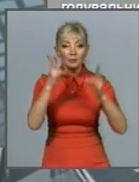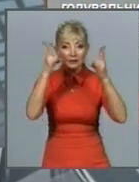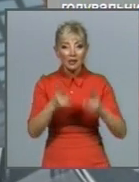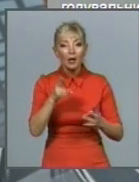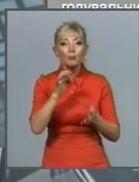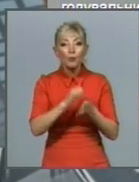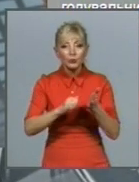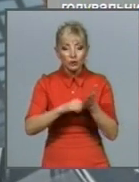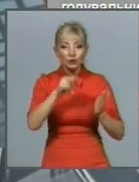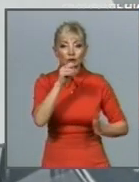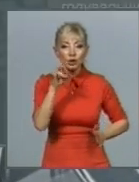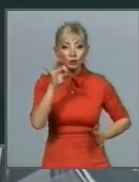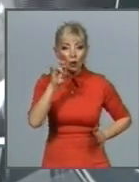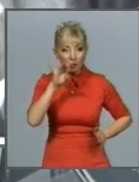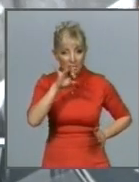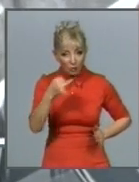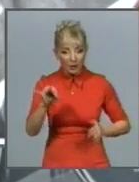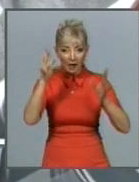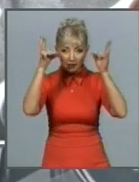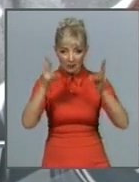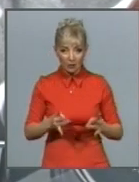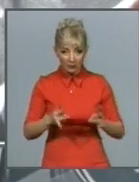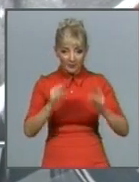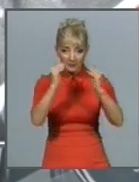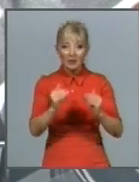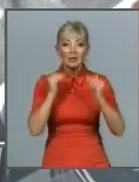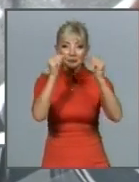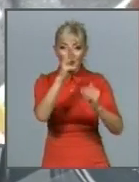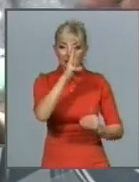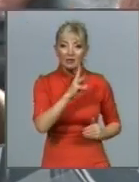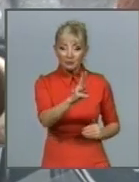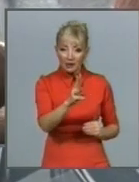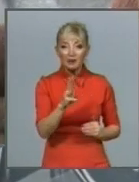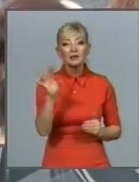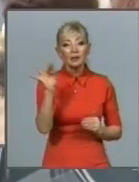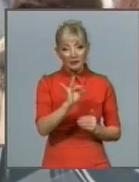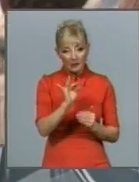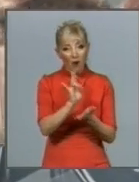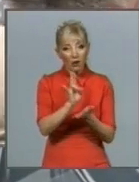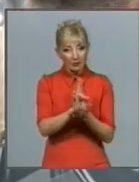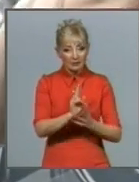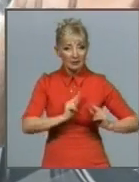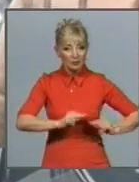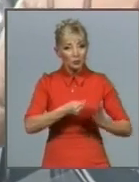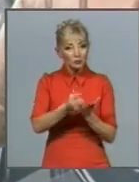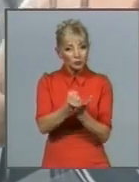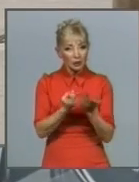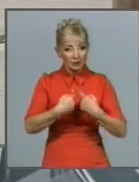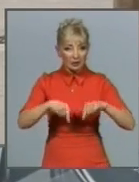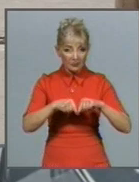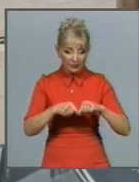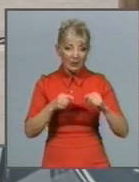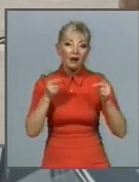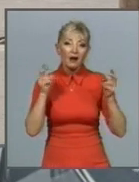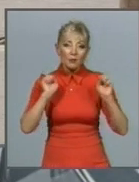внаслідок Чорнобильської катастрофи. Підвищення ж зарплат та посадових окладів працівників бюджетних сфер варто чекати